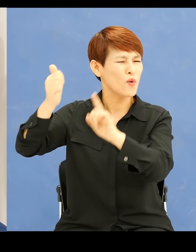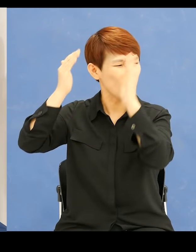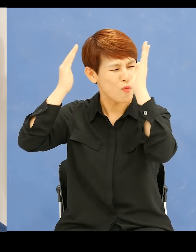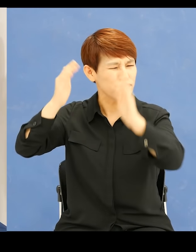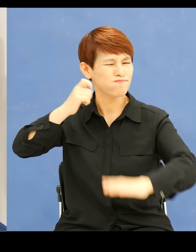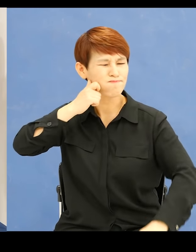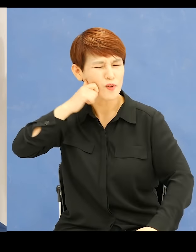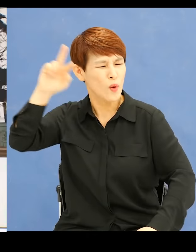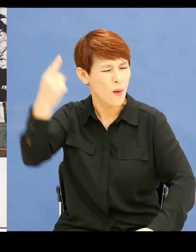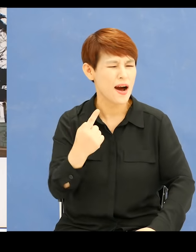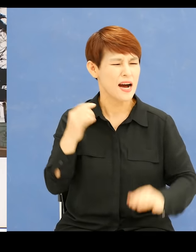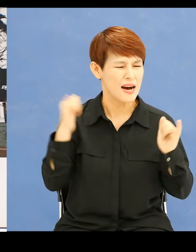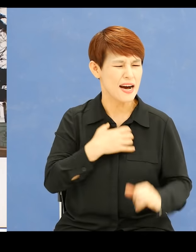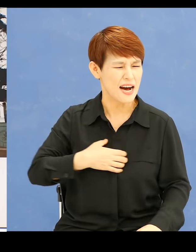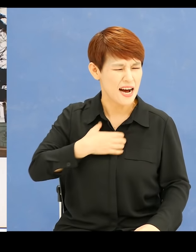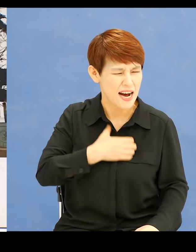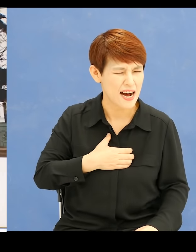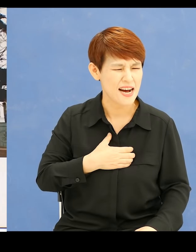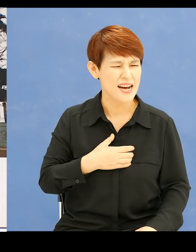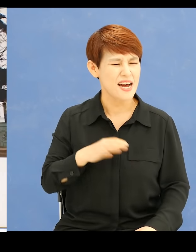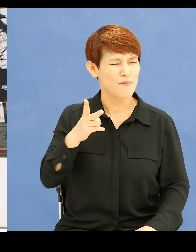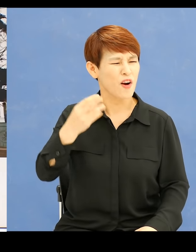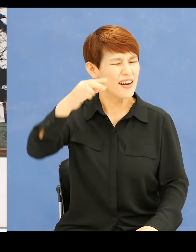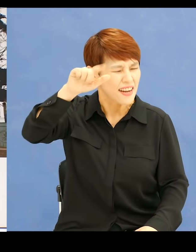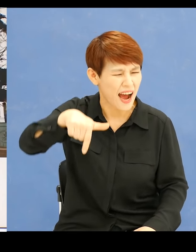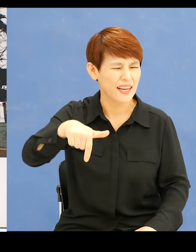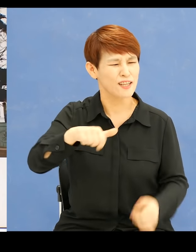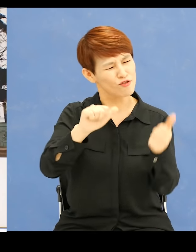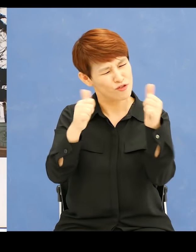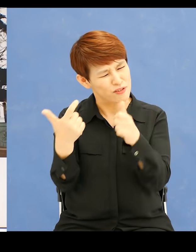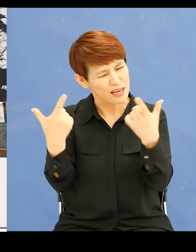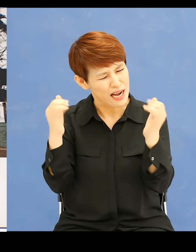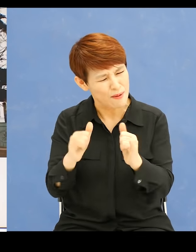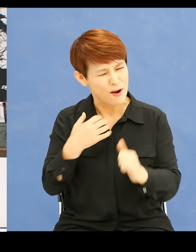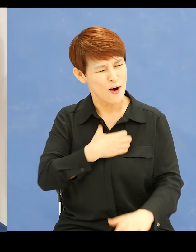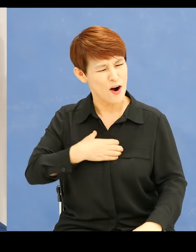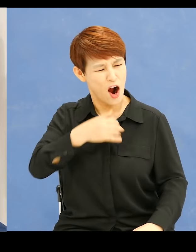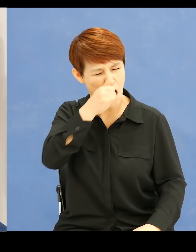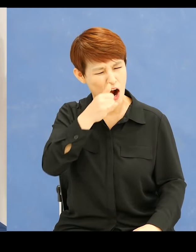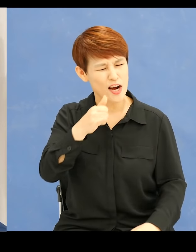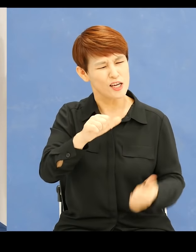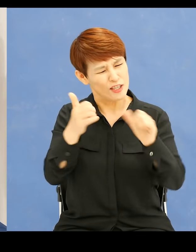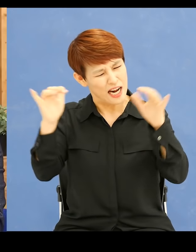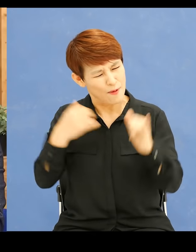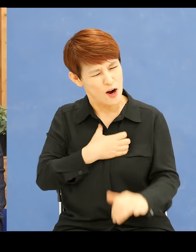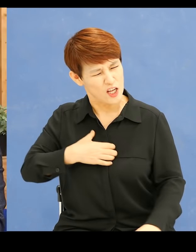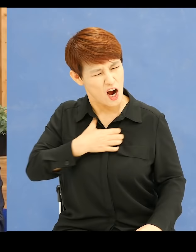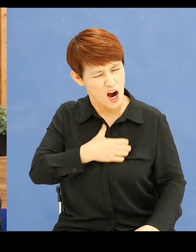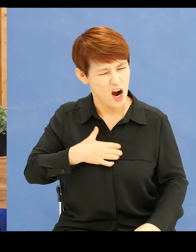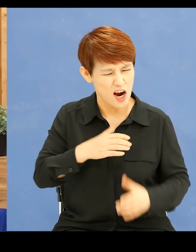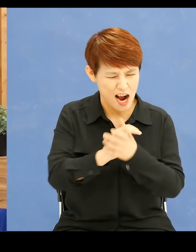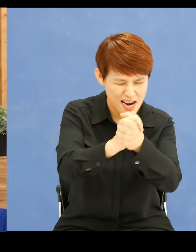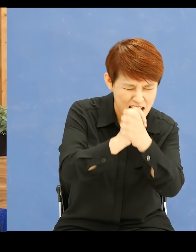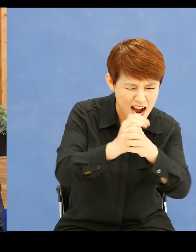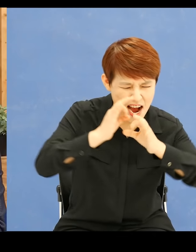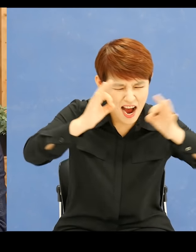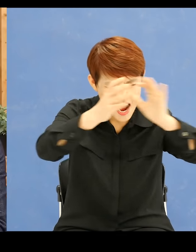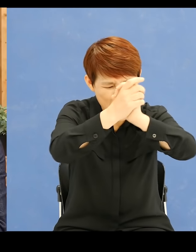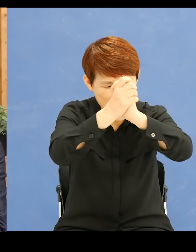공부 못하고 돌아오면 어떡합니까? 네. 실명을 거론하면서. 네. 병락이 다 주고 갑니다. 병락이 다 주고 갑니다. 이걸 들으라고 하신